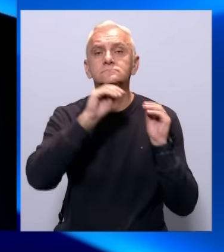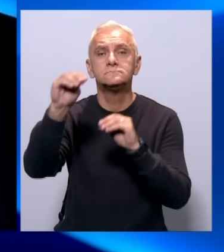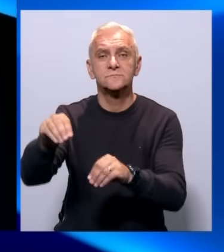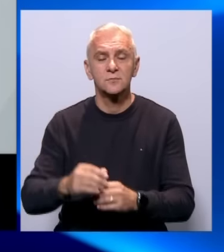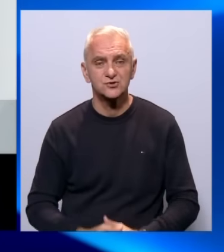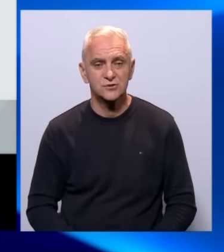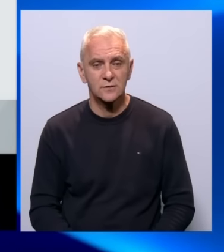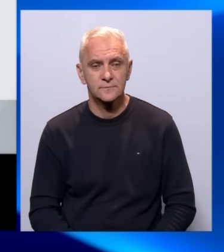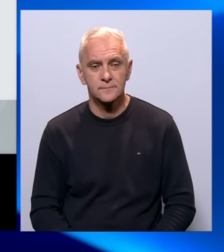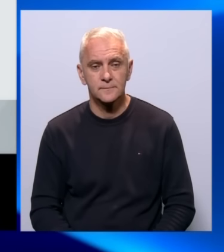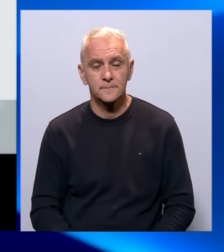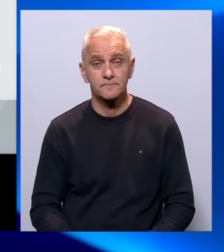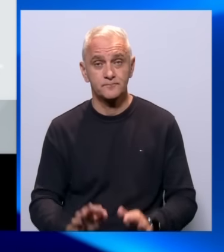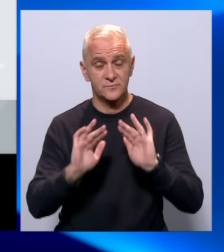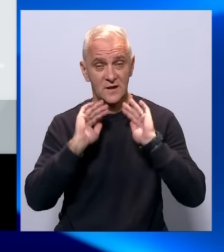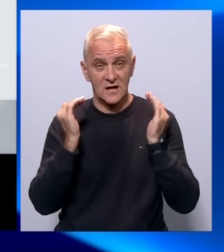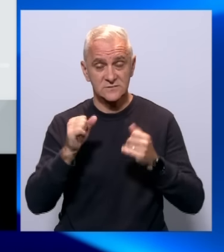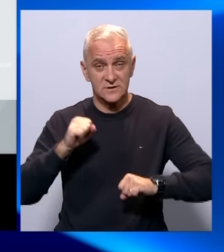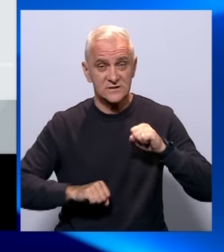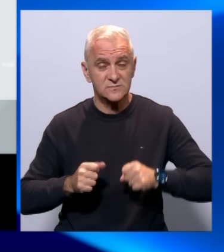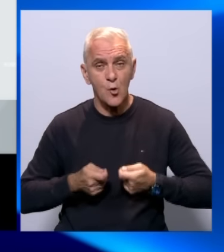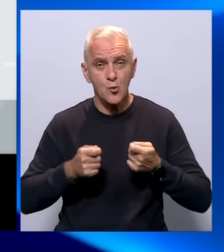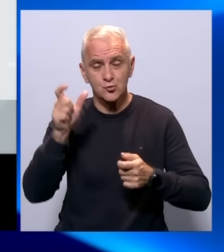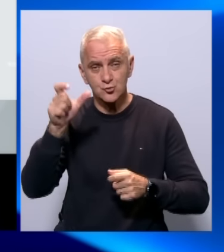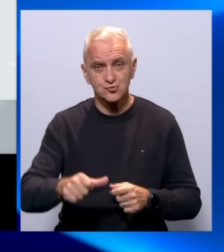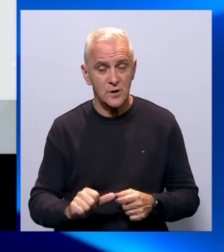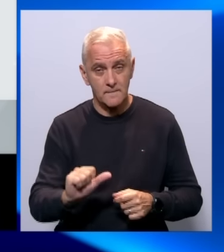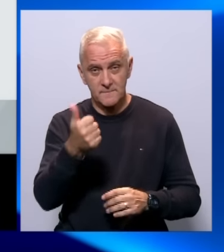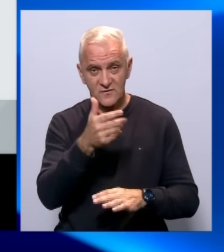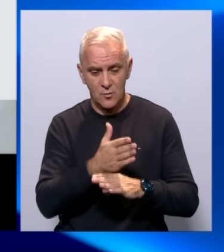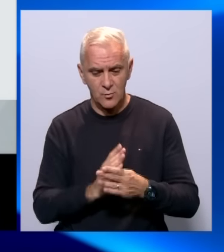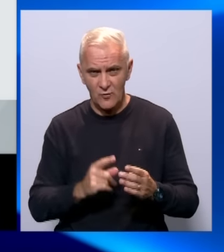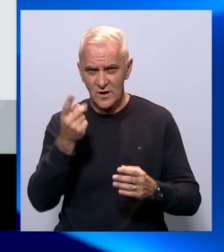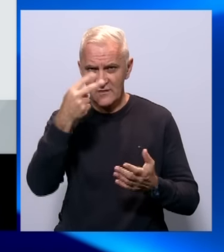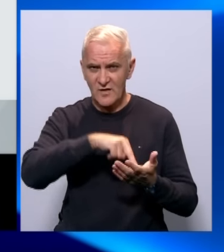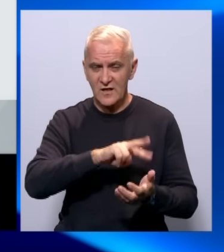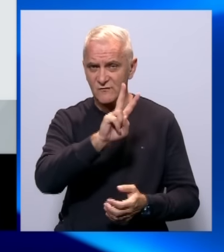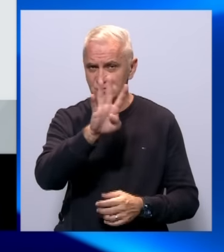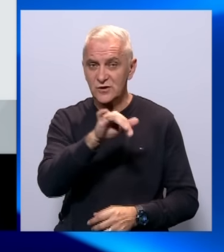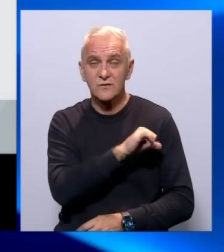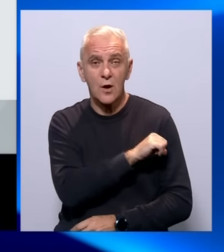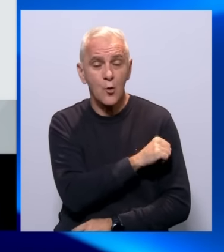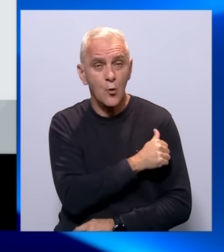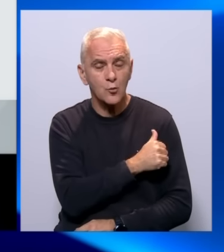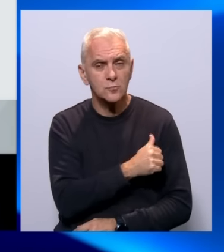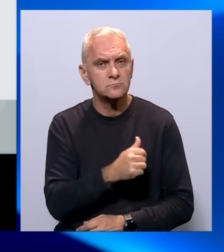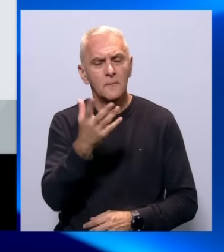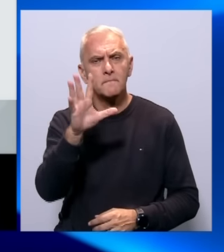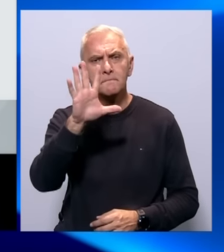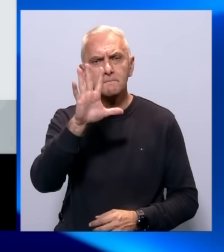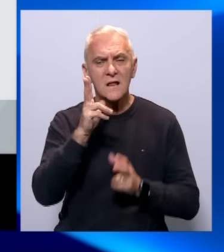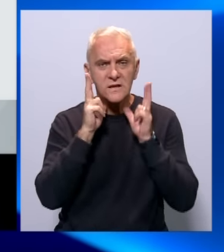razrješenje. Kancelarija disciplinskog tužioca je u toku prve polovine 2024. godine podnijela ukupno 5 zahtjeva za